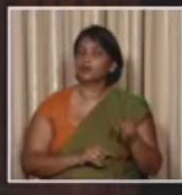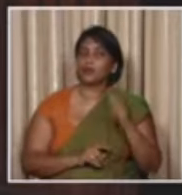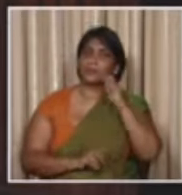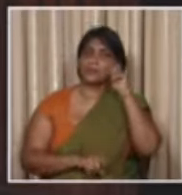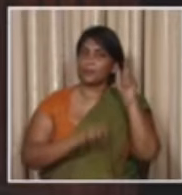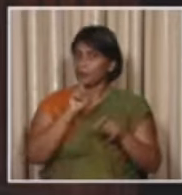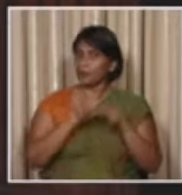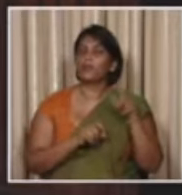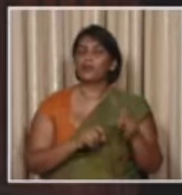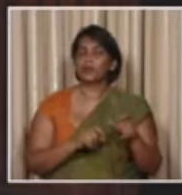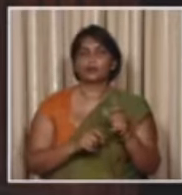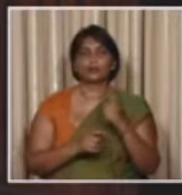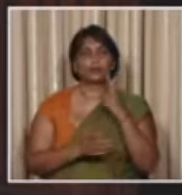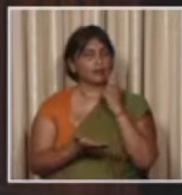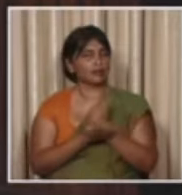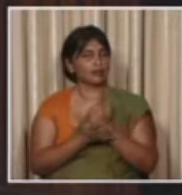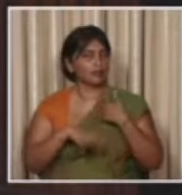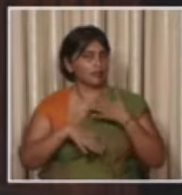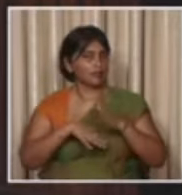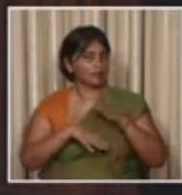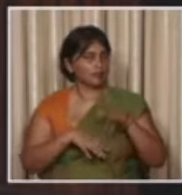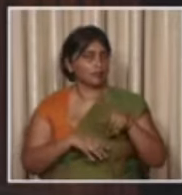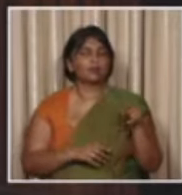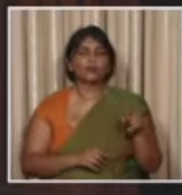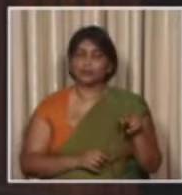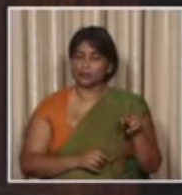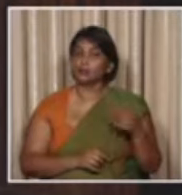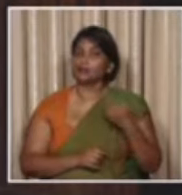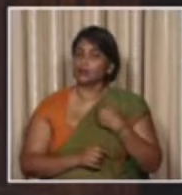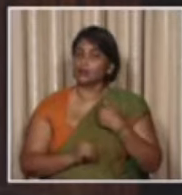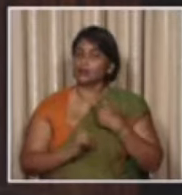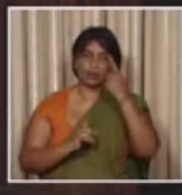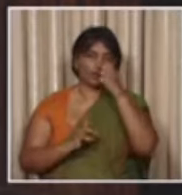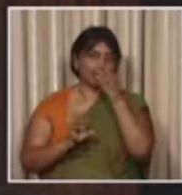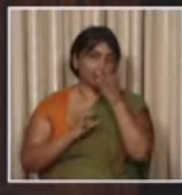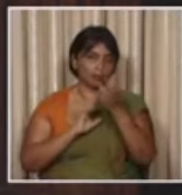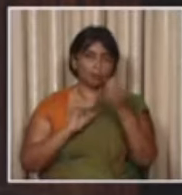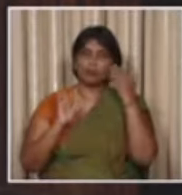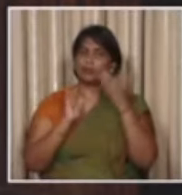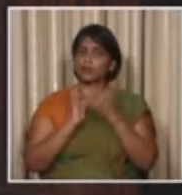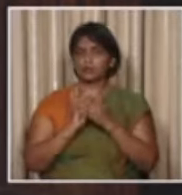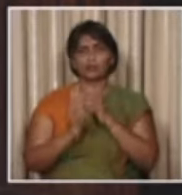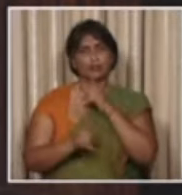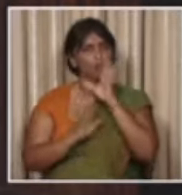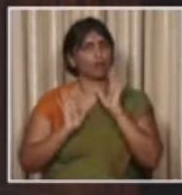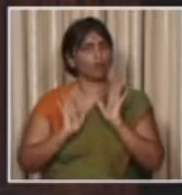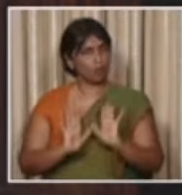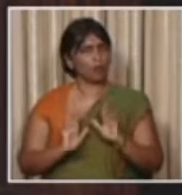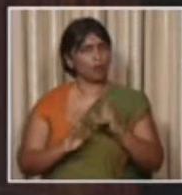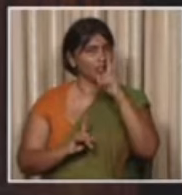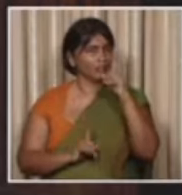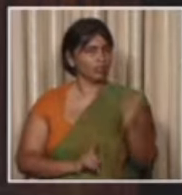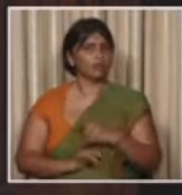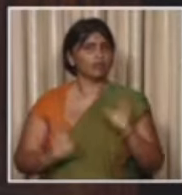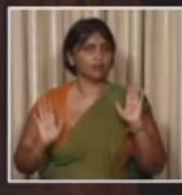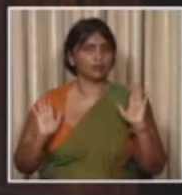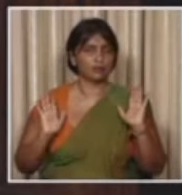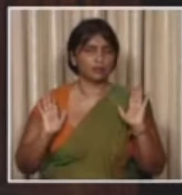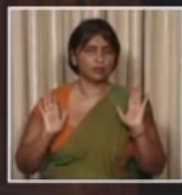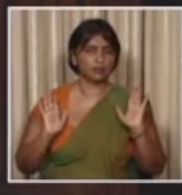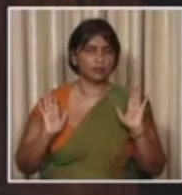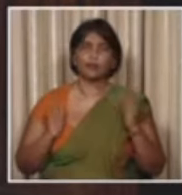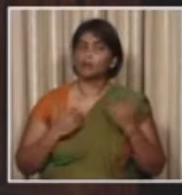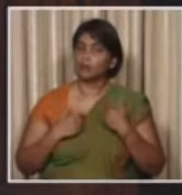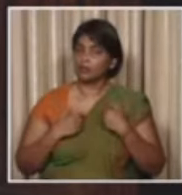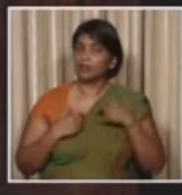මිනිසුන්ට ගොඩක් අපහසුයෙන් ඉන්න වෙලාවක අපි මේ පාස්කු ප්‍රහාර කියලා අපි කතා කළ යුතුයි. හැබැයි එක දවසක්